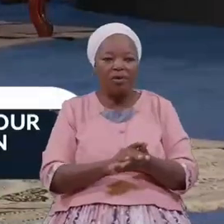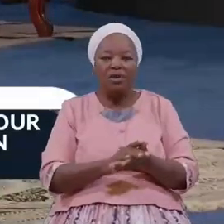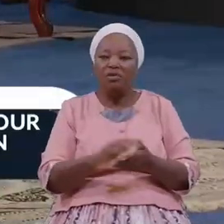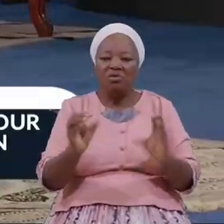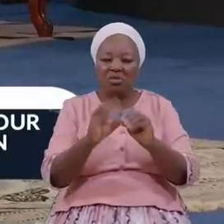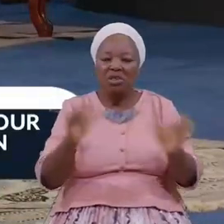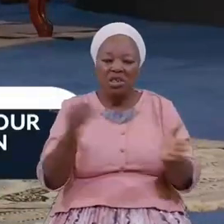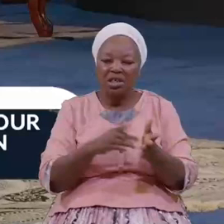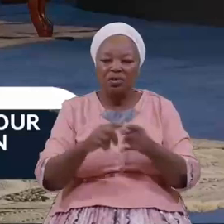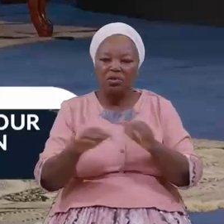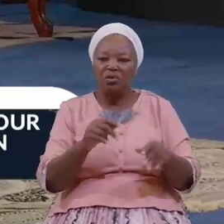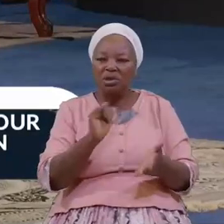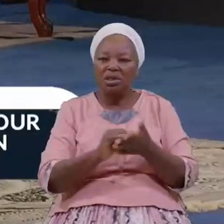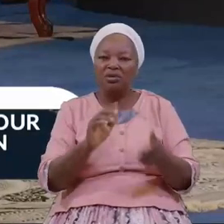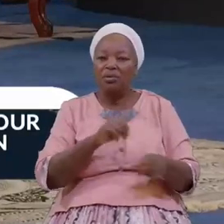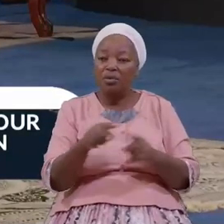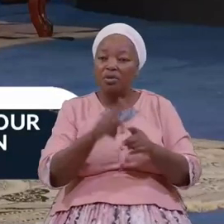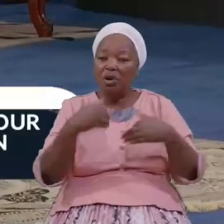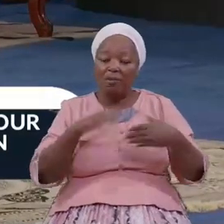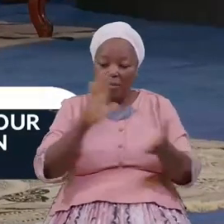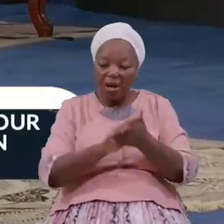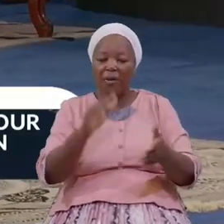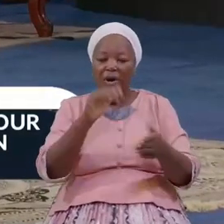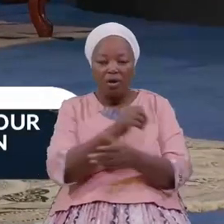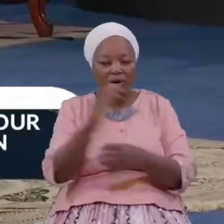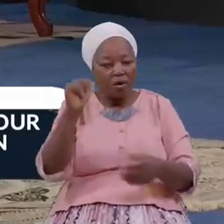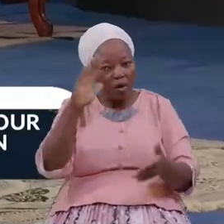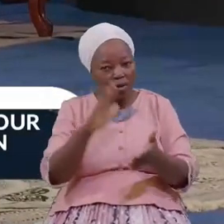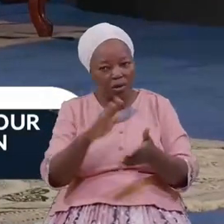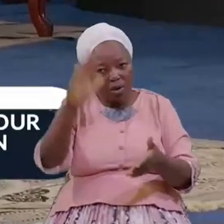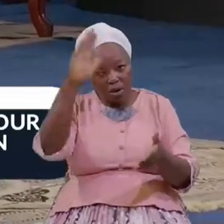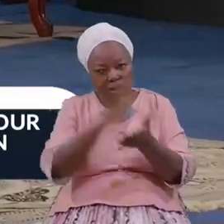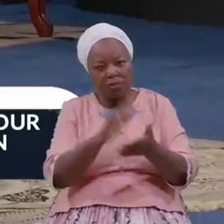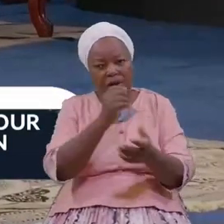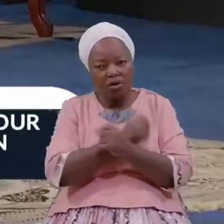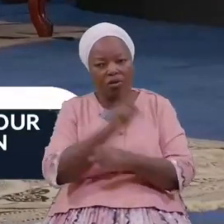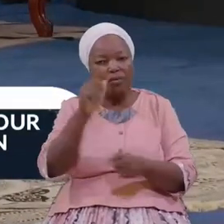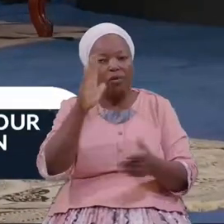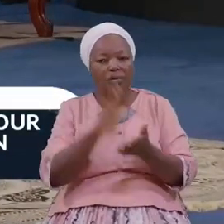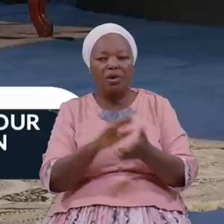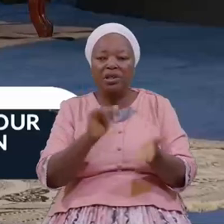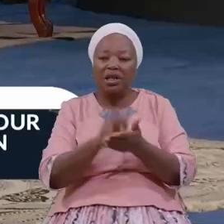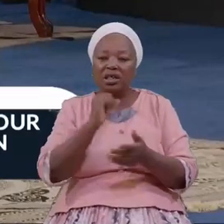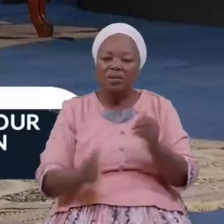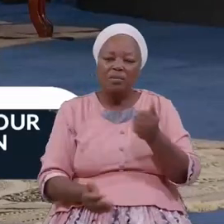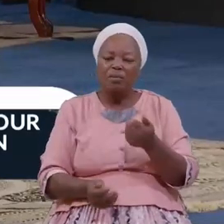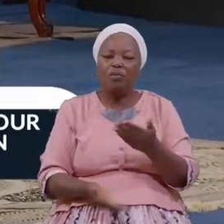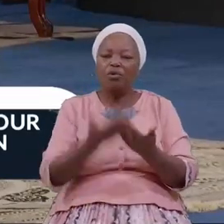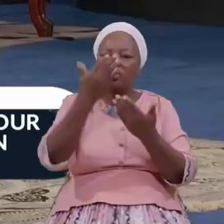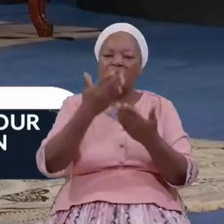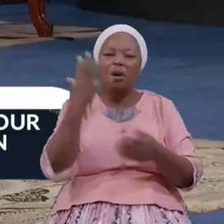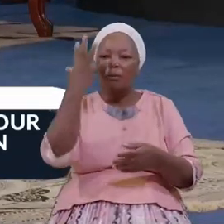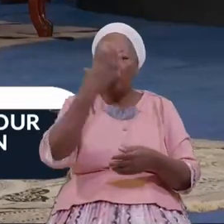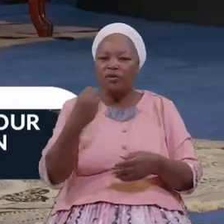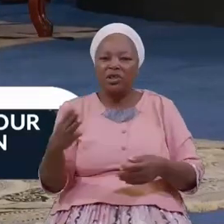il n'y a rien à faire. C'est pourquoi vous l'avez épousée. Et il n'y a rien de beau à faire dans la